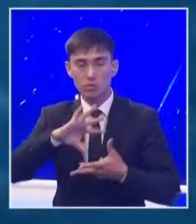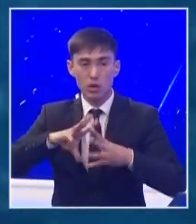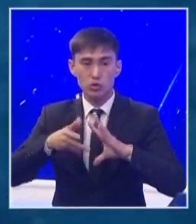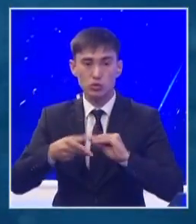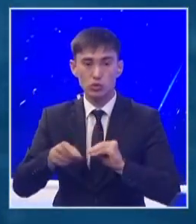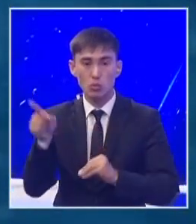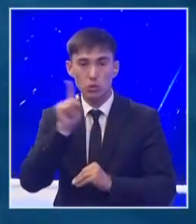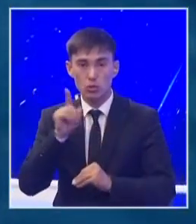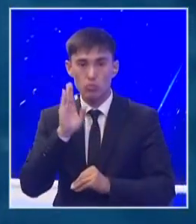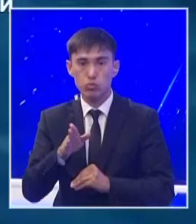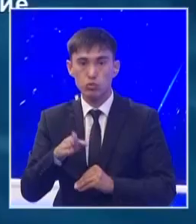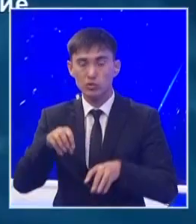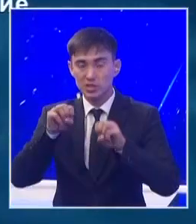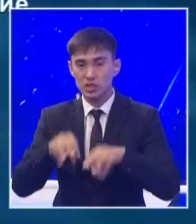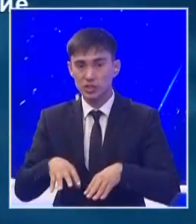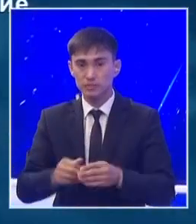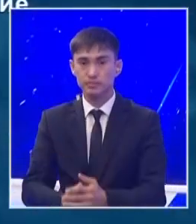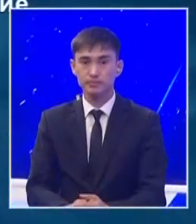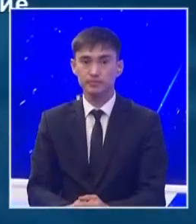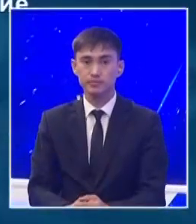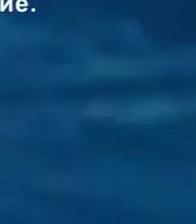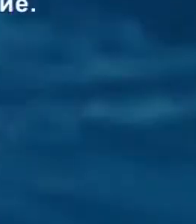результатам пилота будет принято решение.